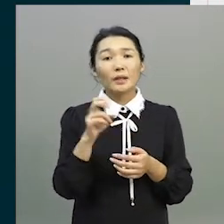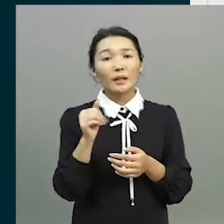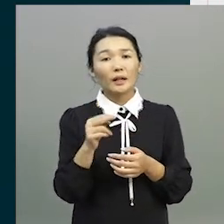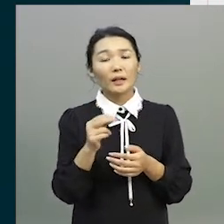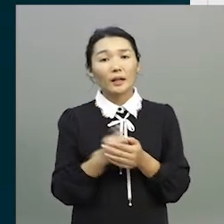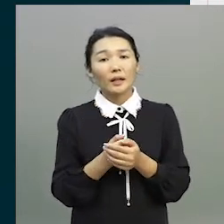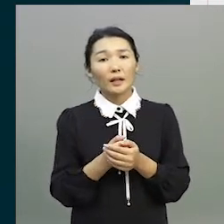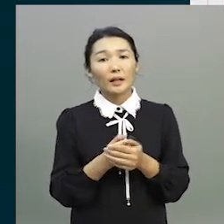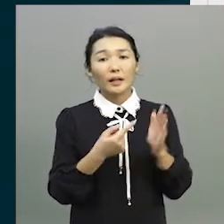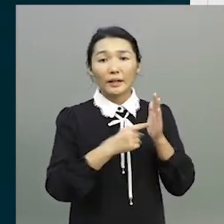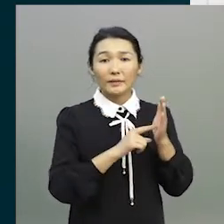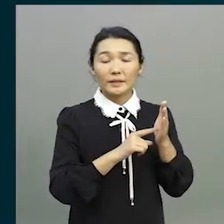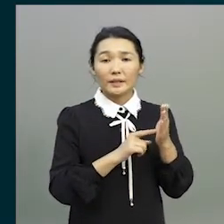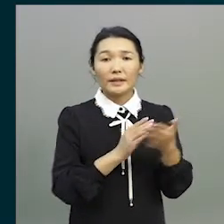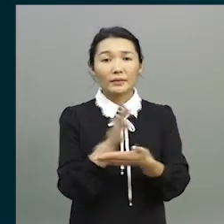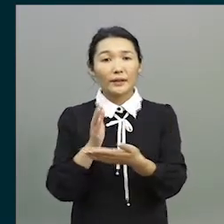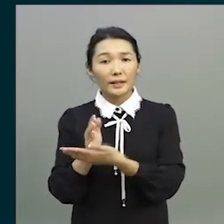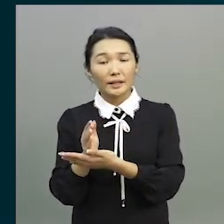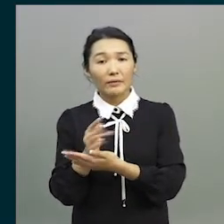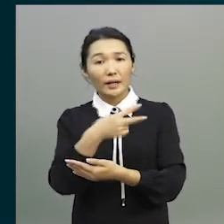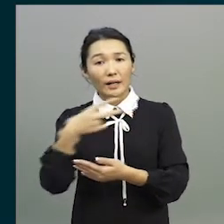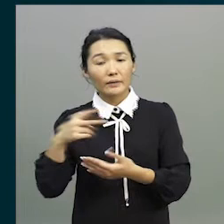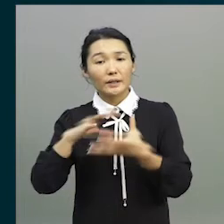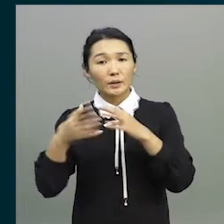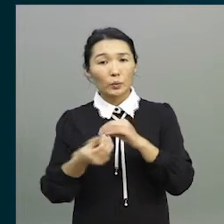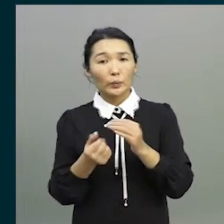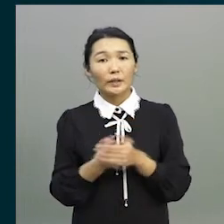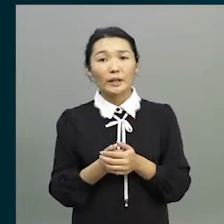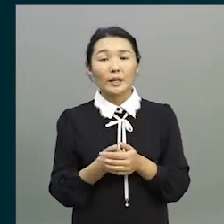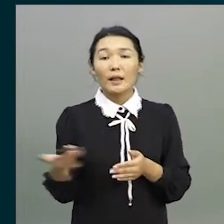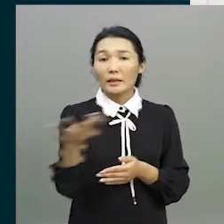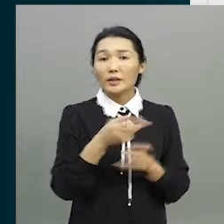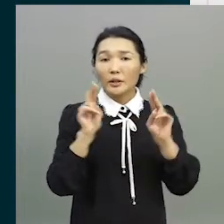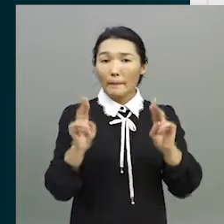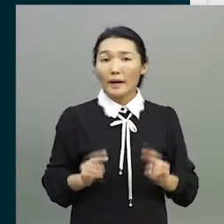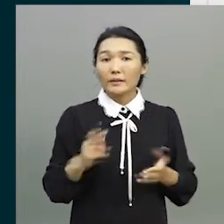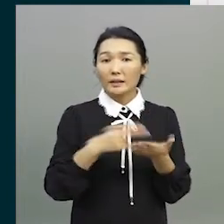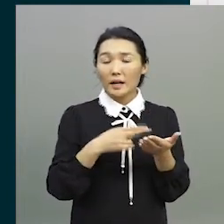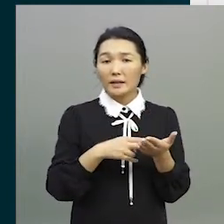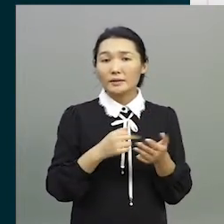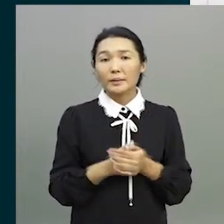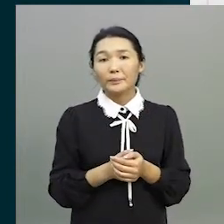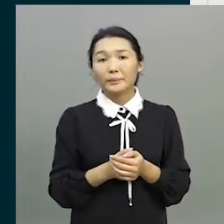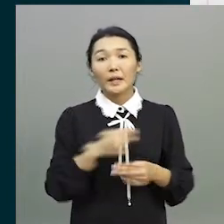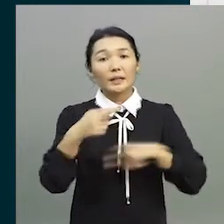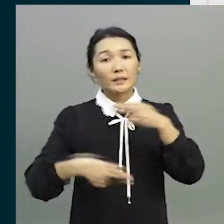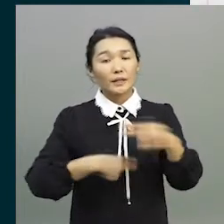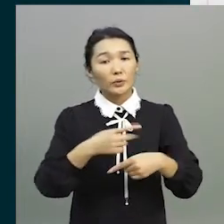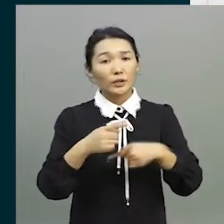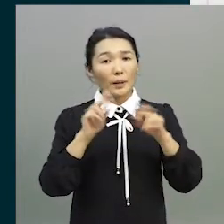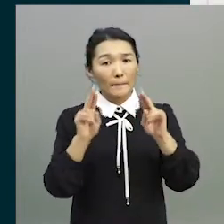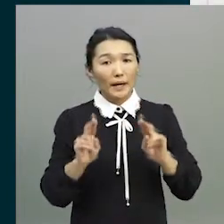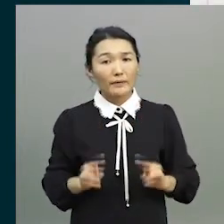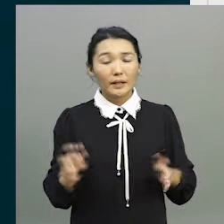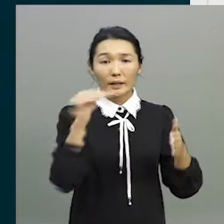координатами полученного вектора то наше правило доказано следующее правило относится